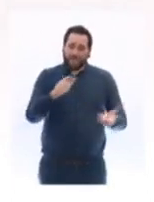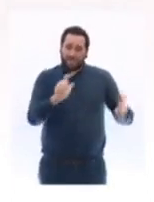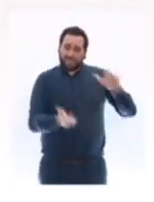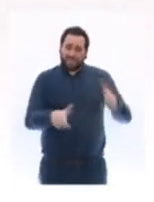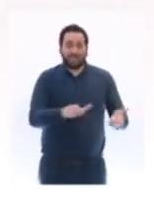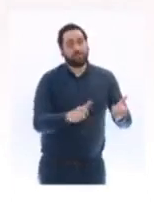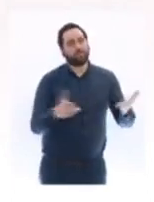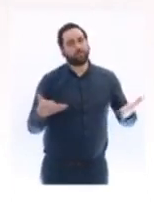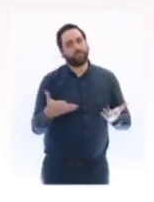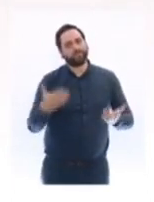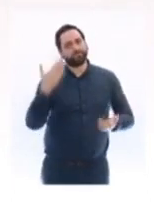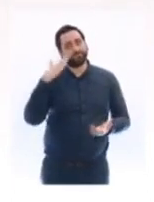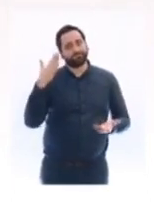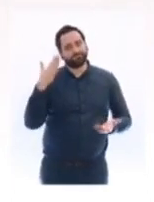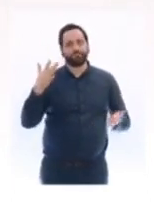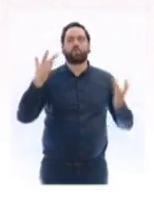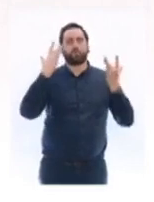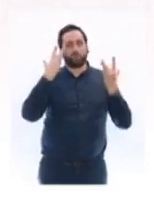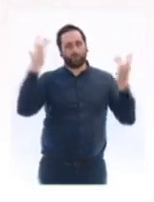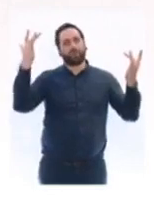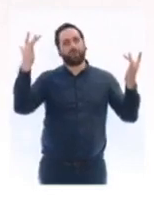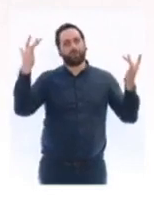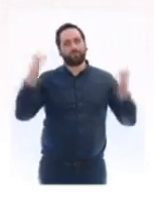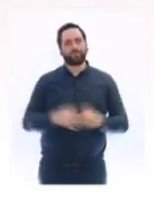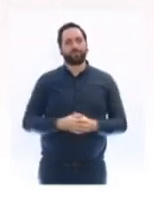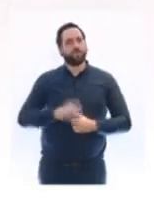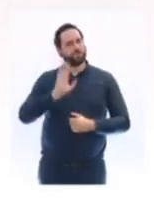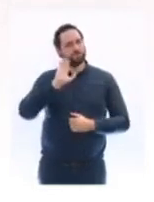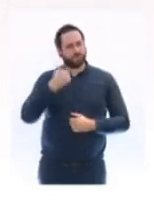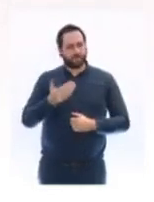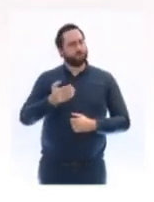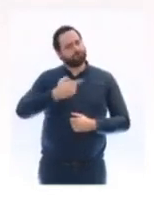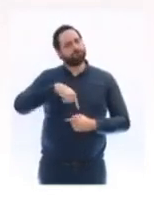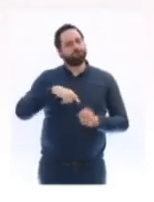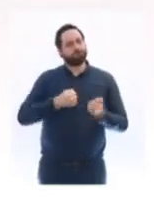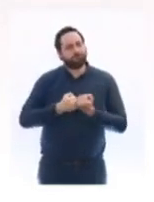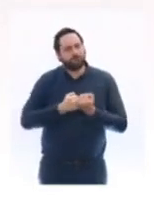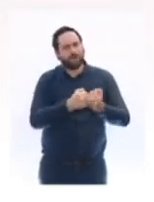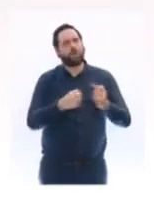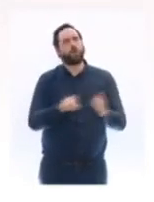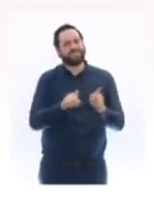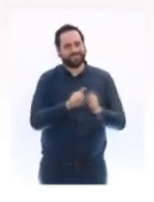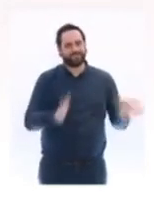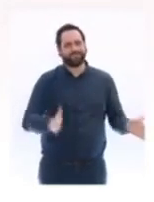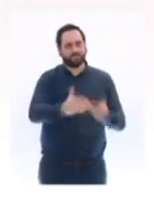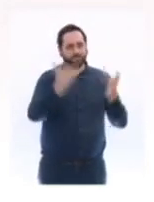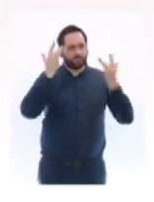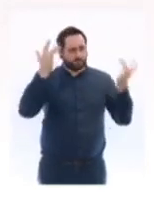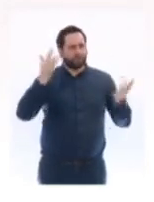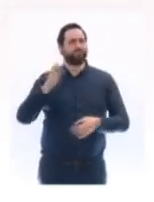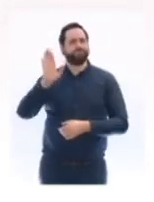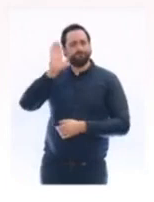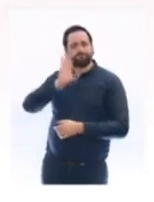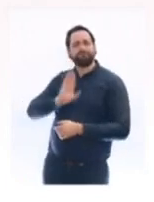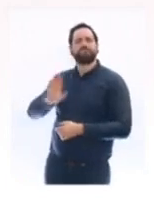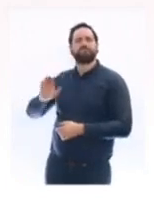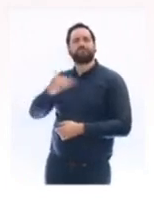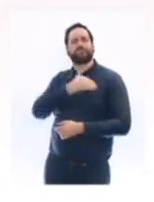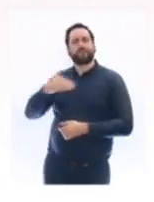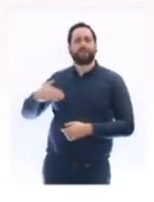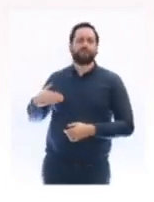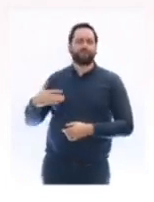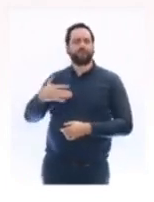d'abord, je veux dire que nous pensons tous aux artistes, aux auteurs, aux techniciens,